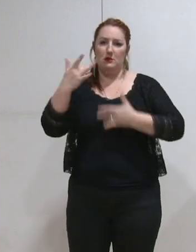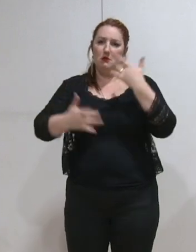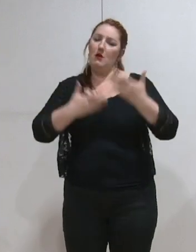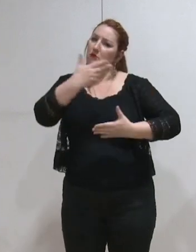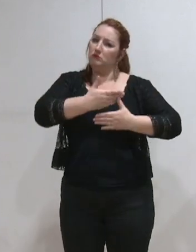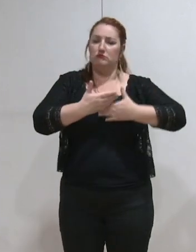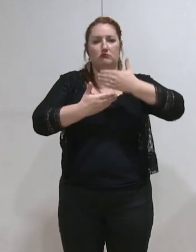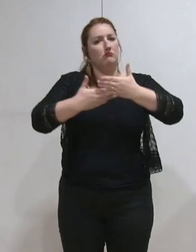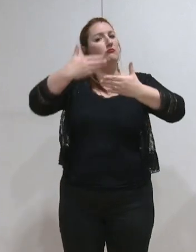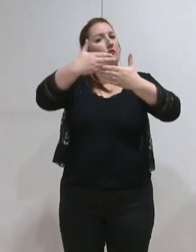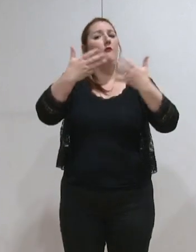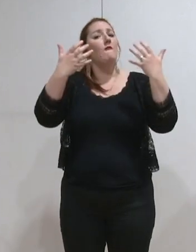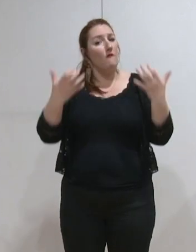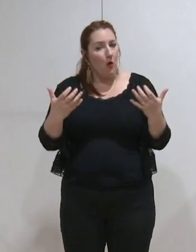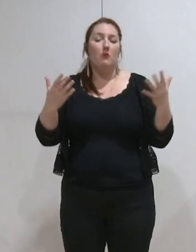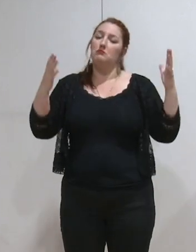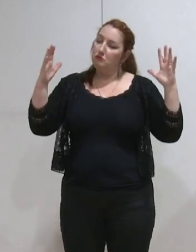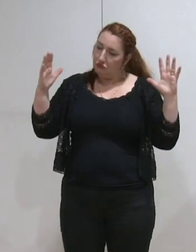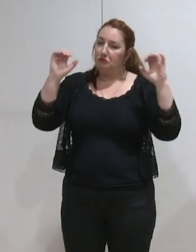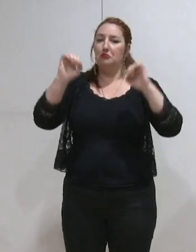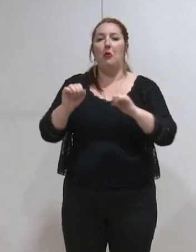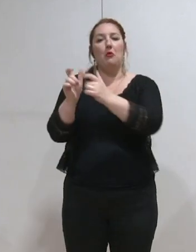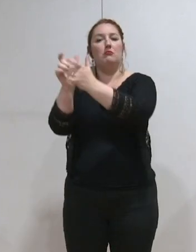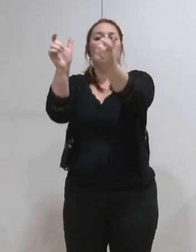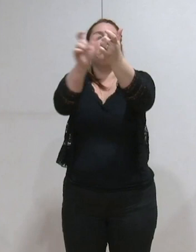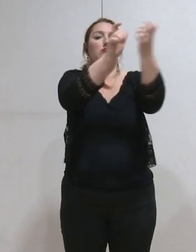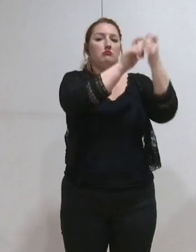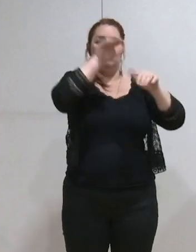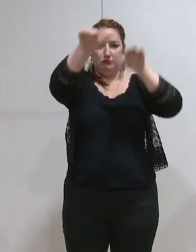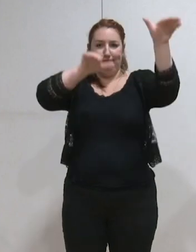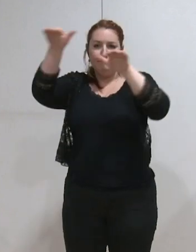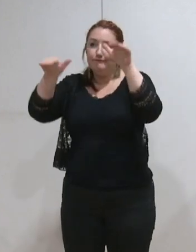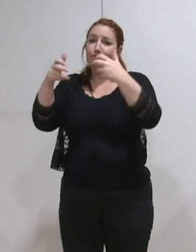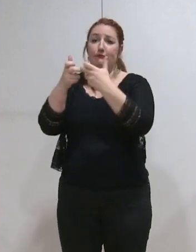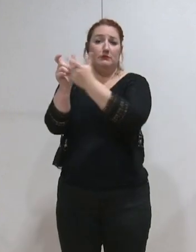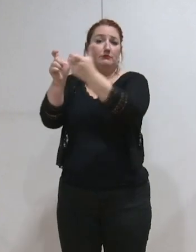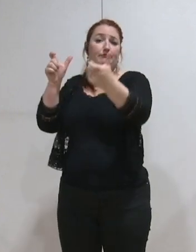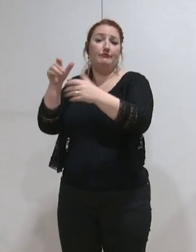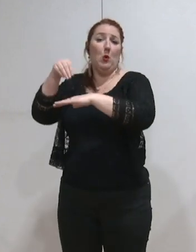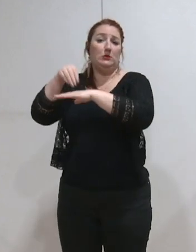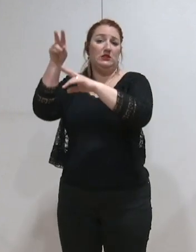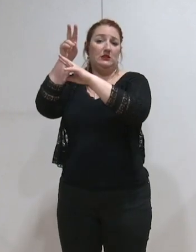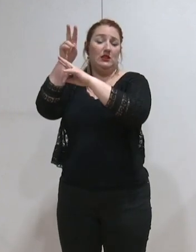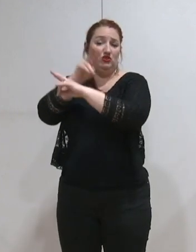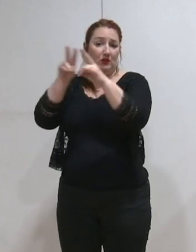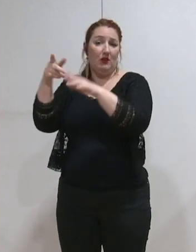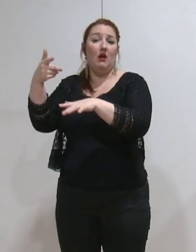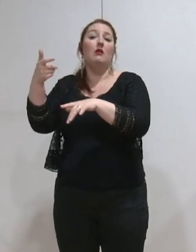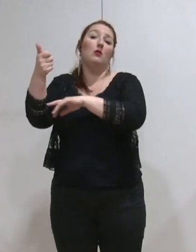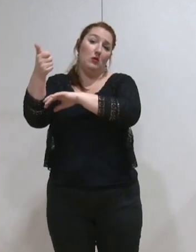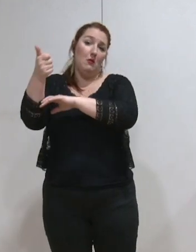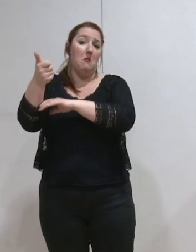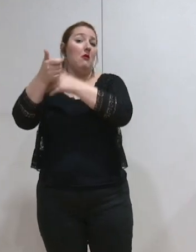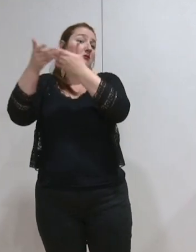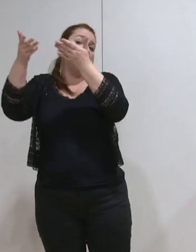solliciter les collectivités local et notamment le département qui se déterminera souverainement en fonction des